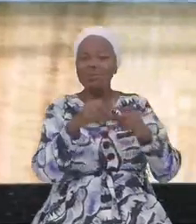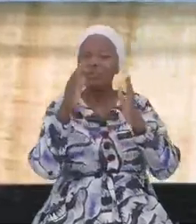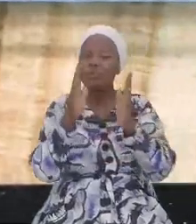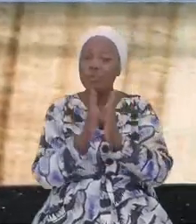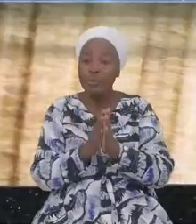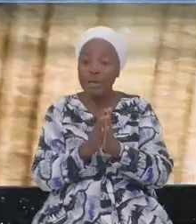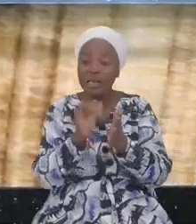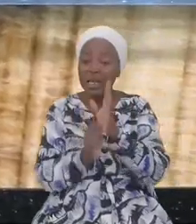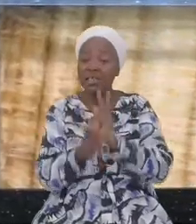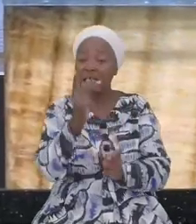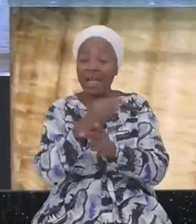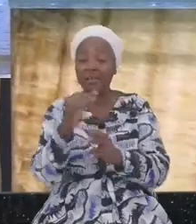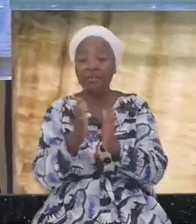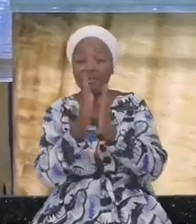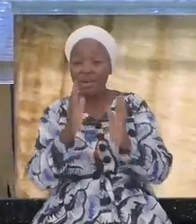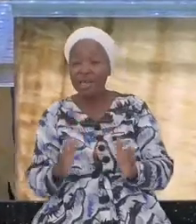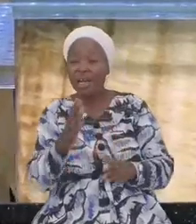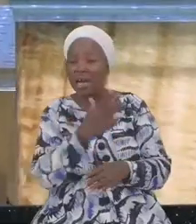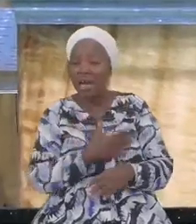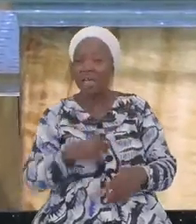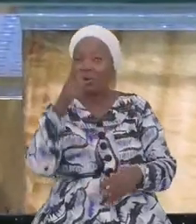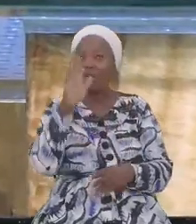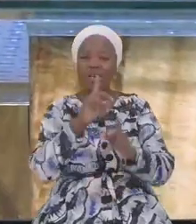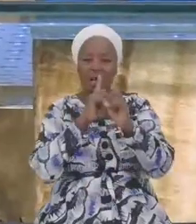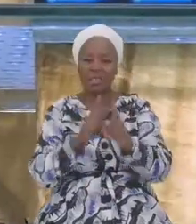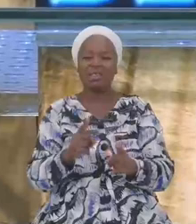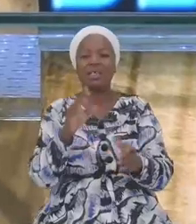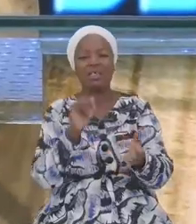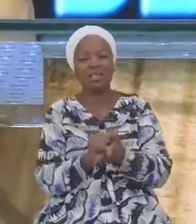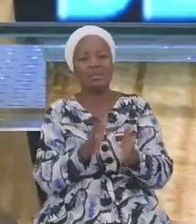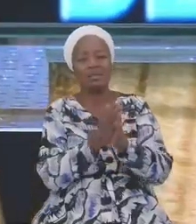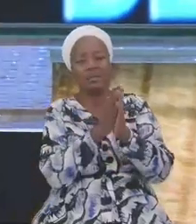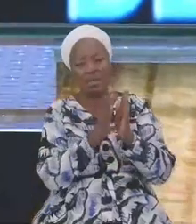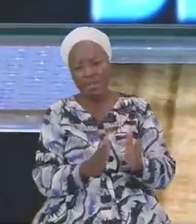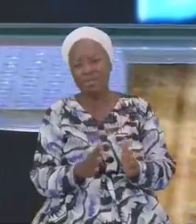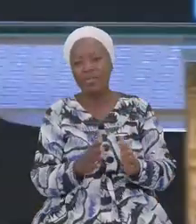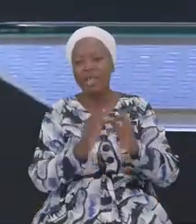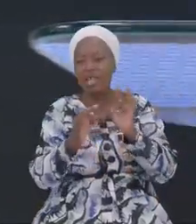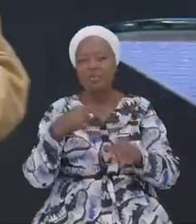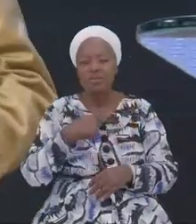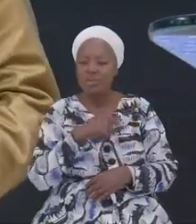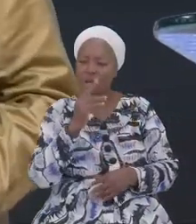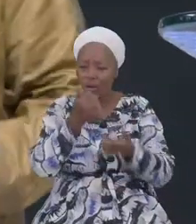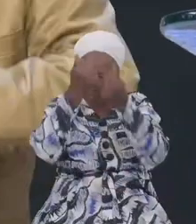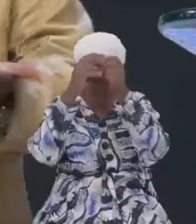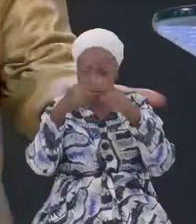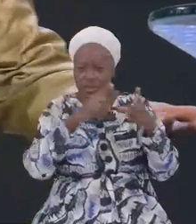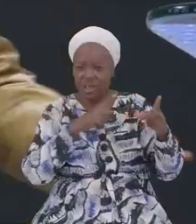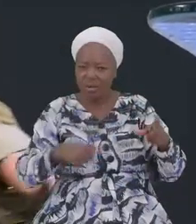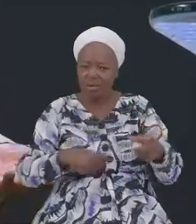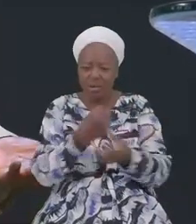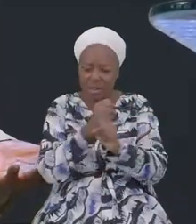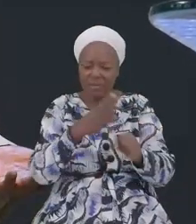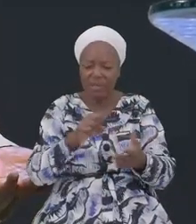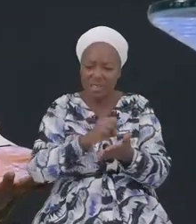faire cette sorte de prière. Et Dieu a exaucé la prière. Si nous sommes obéissants au Seigneur, sauvés et